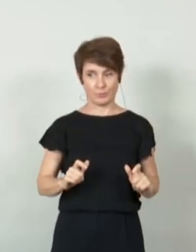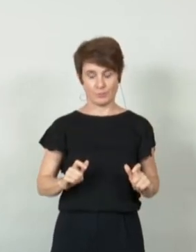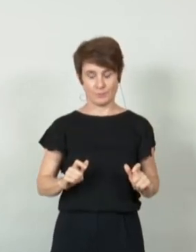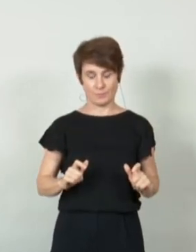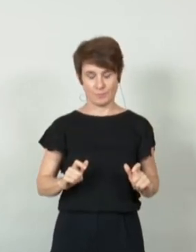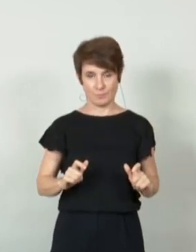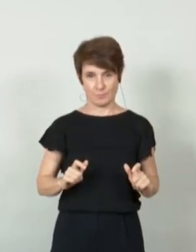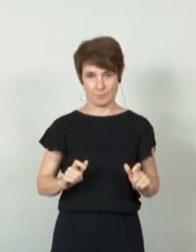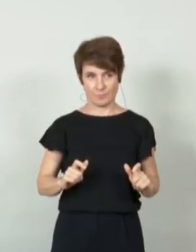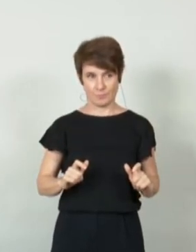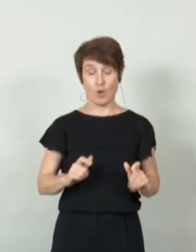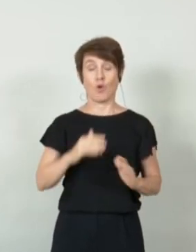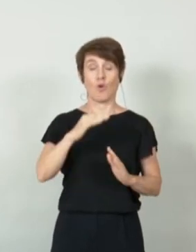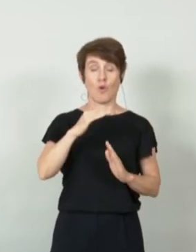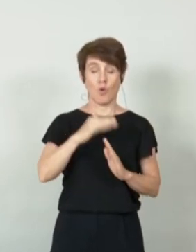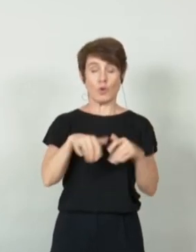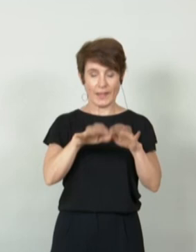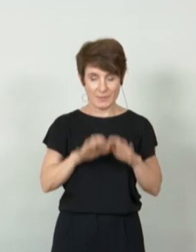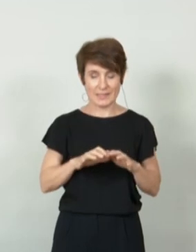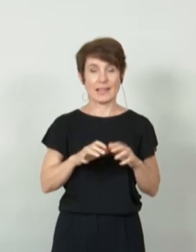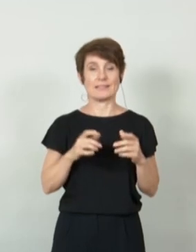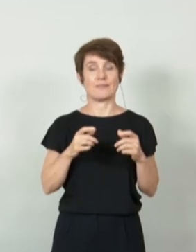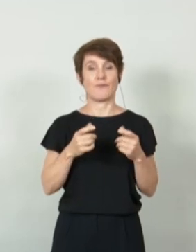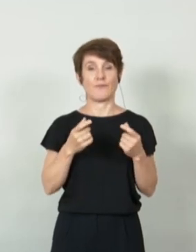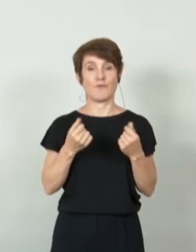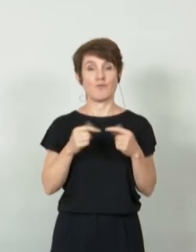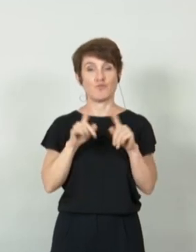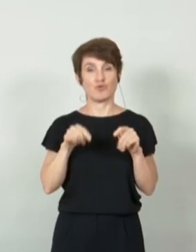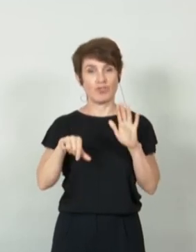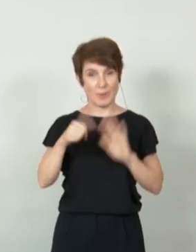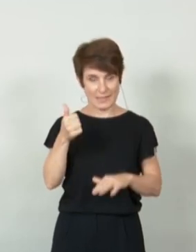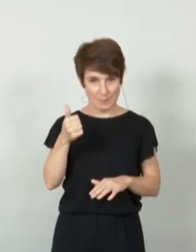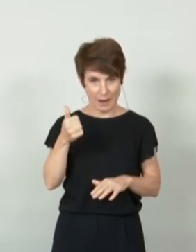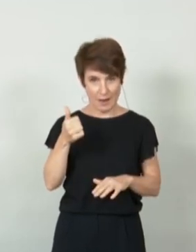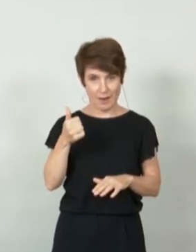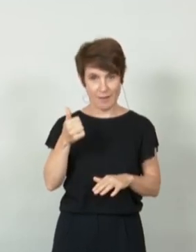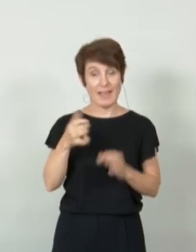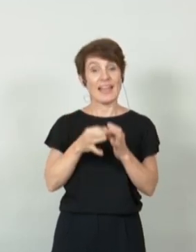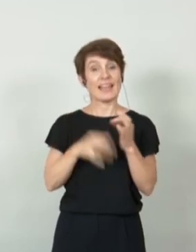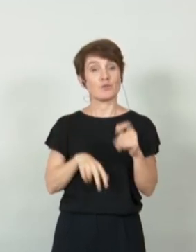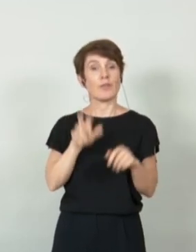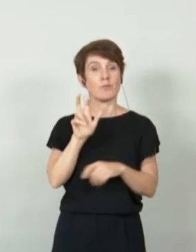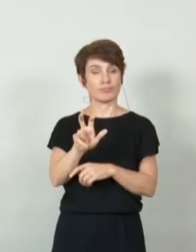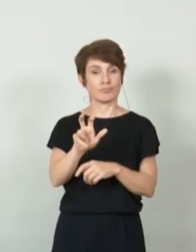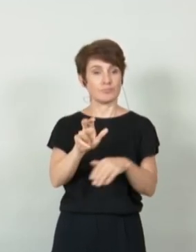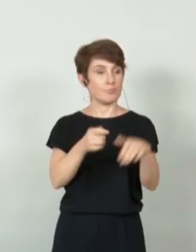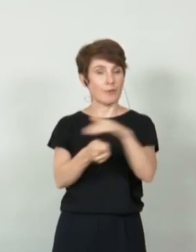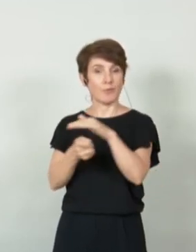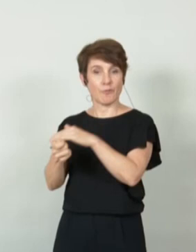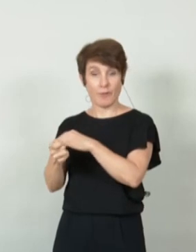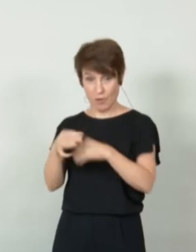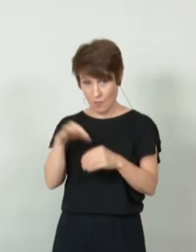non toujours le compte administratif et le budget principal affectation des résultats même vote